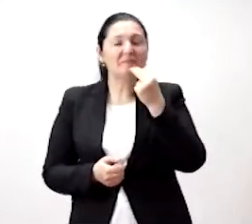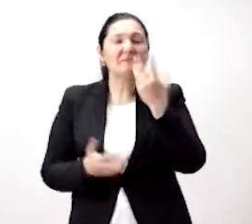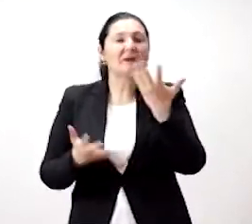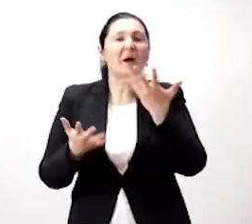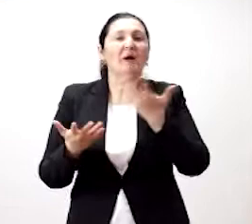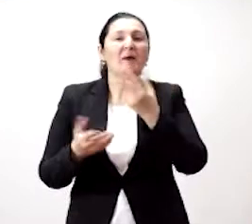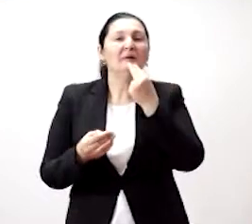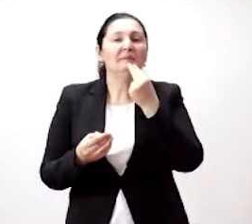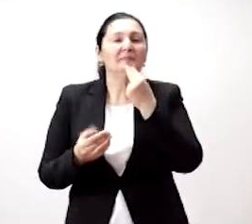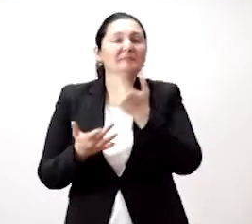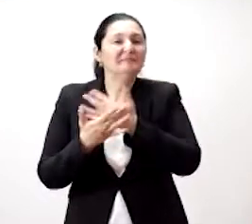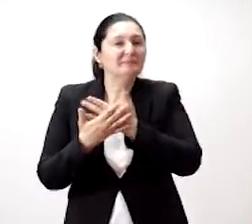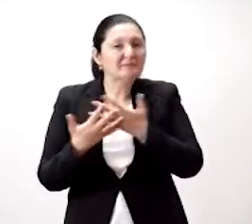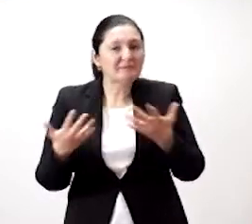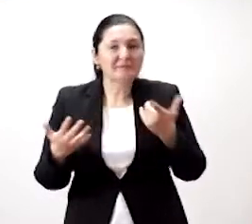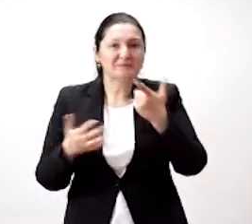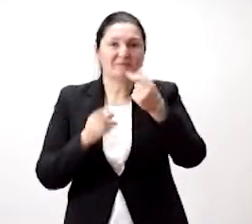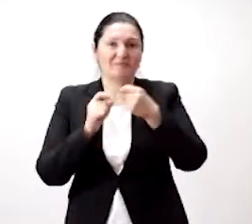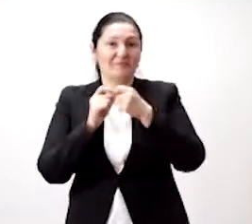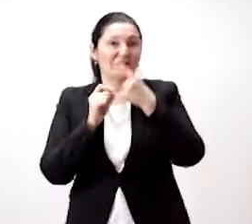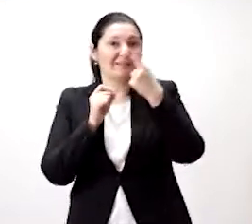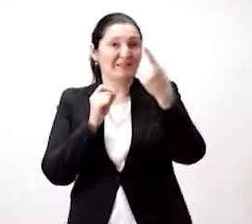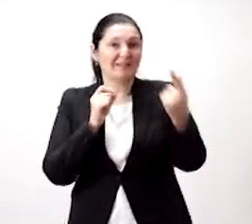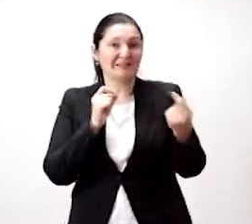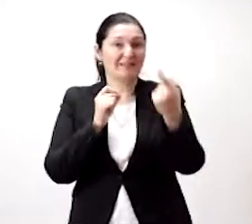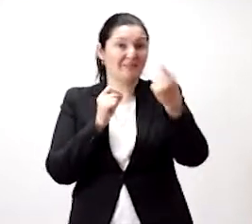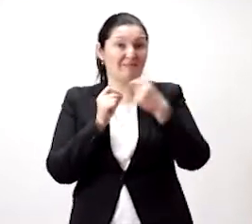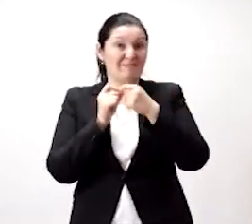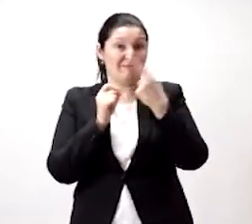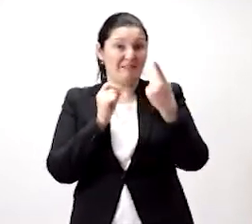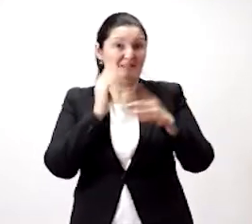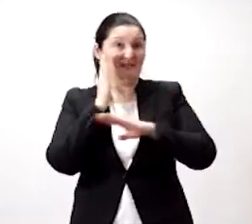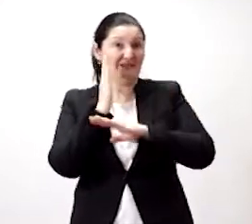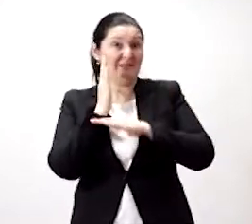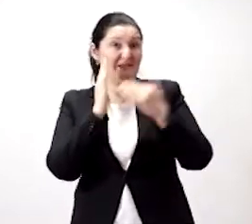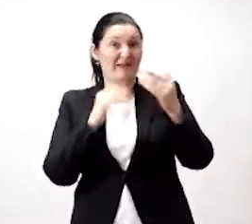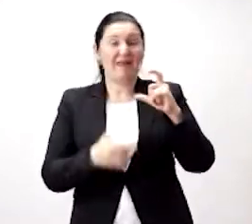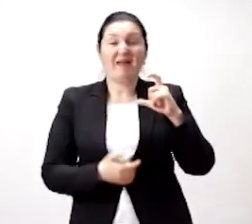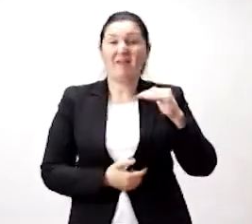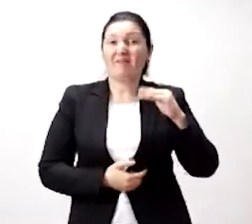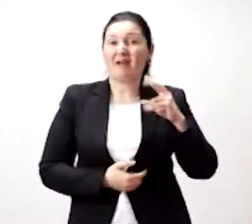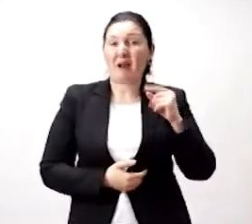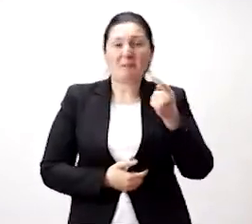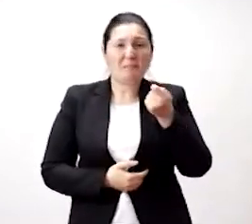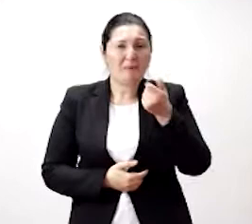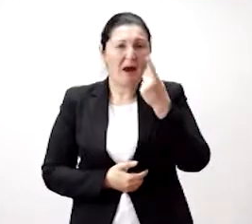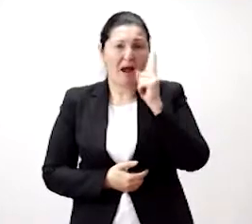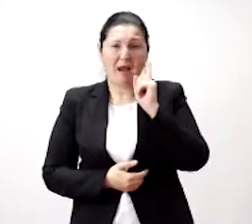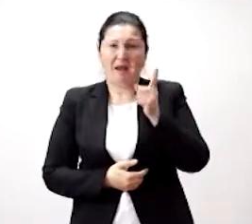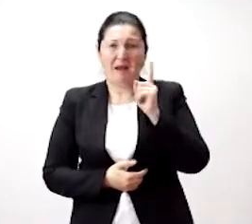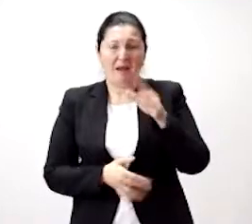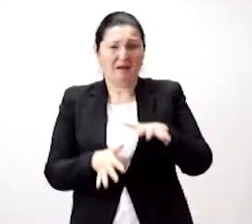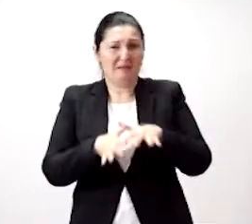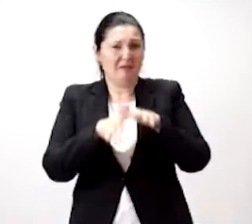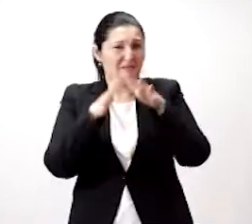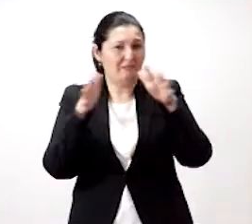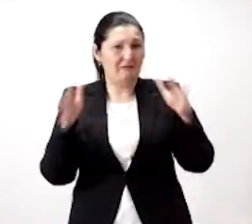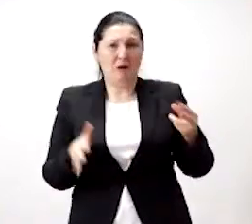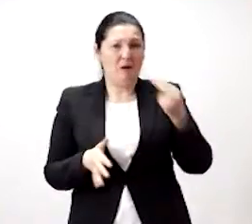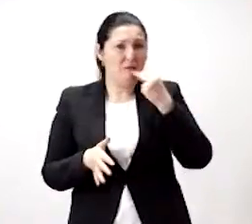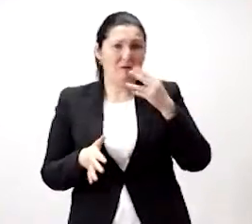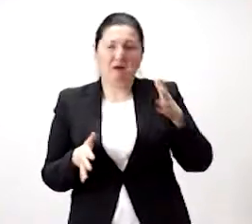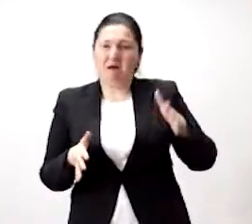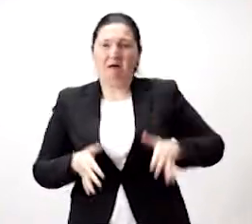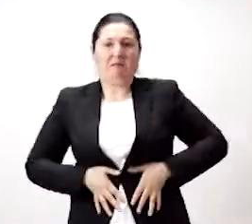چیست؟ خوراکش برگ درخت افکالیپت است. خیلی کم میخورد، 1 کیلو برگ برایش کفایه است.